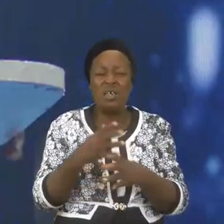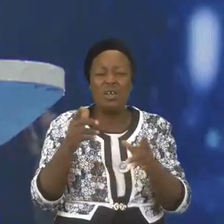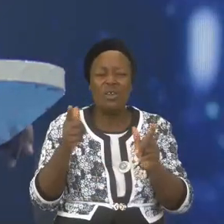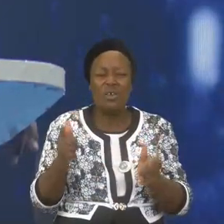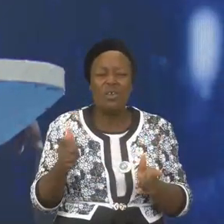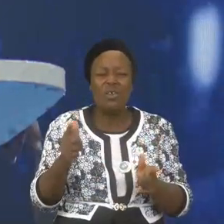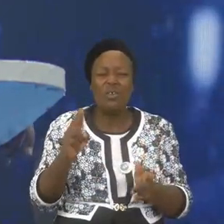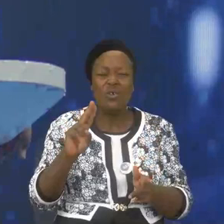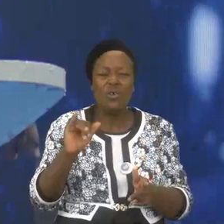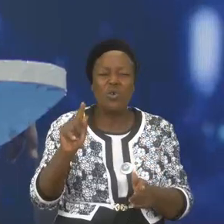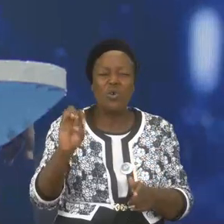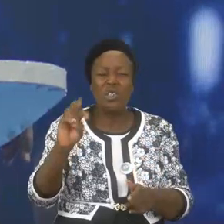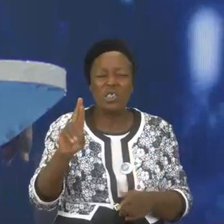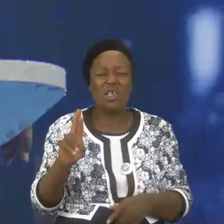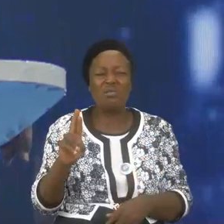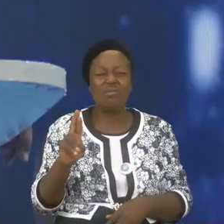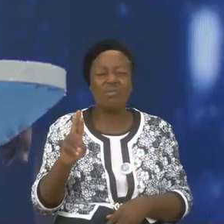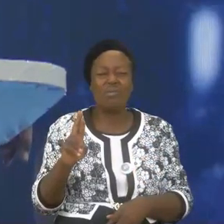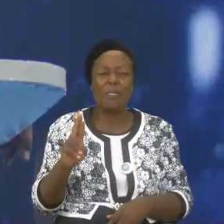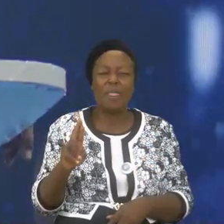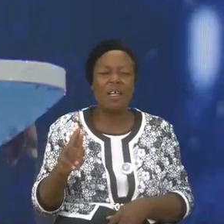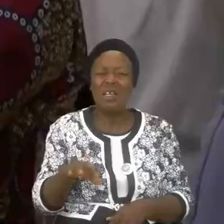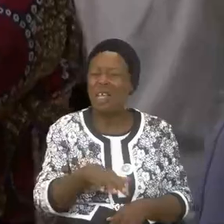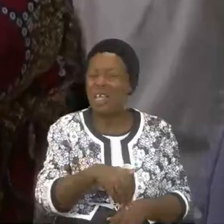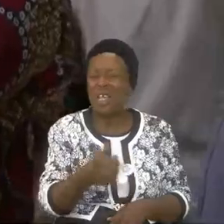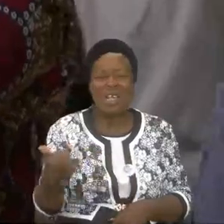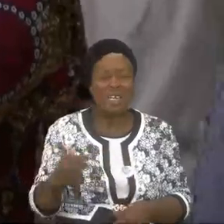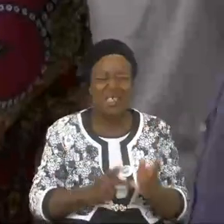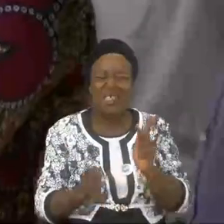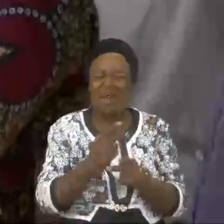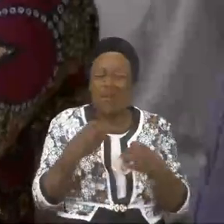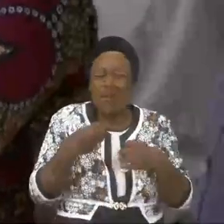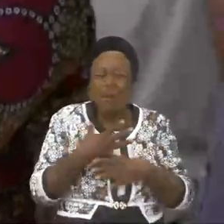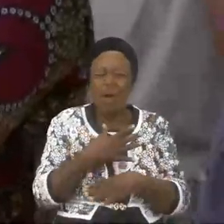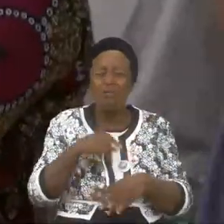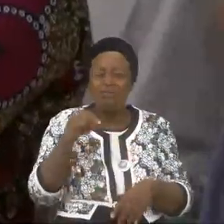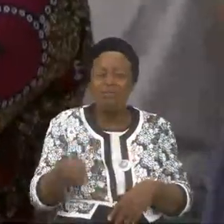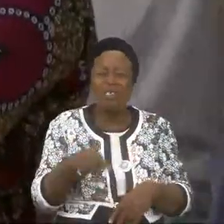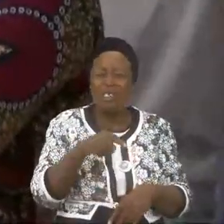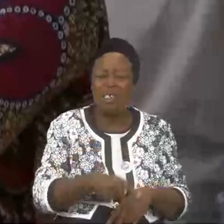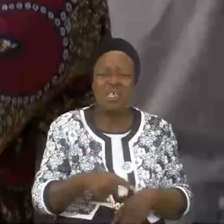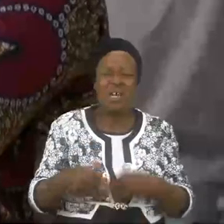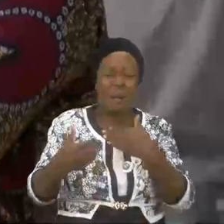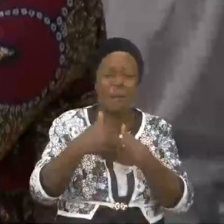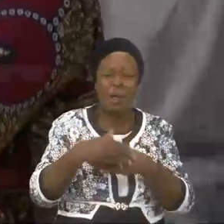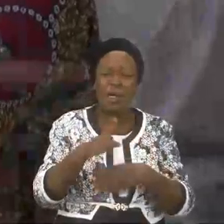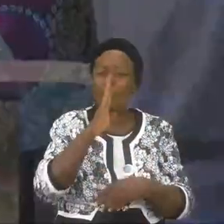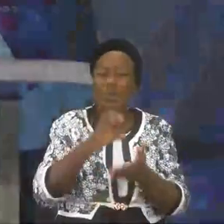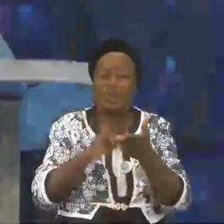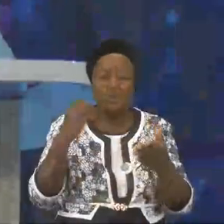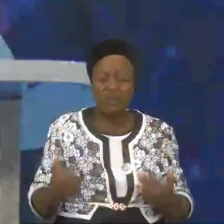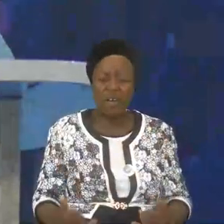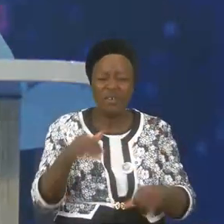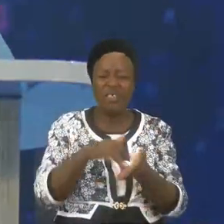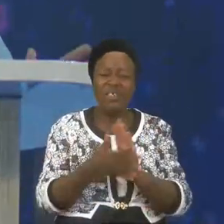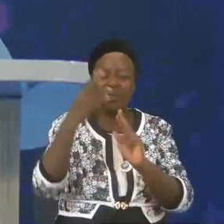tumeur, fibrome, hernie, éléphantiasis, bosse au dos, soyez ôté maintenant au nom